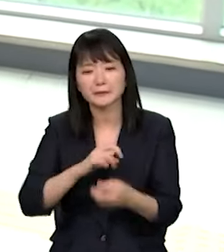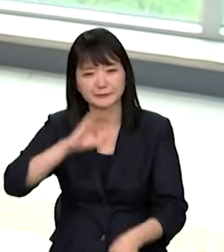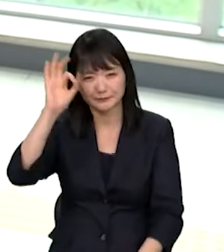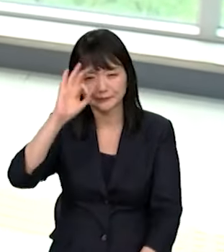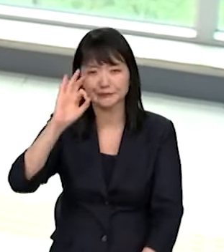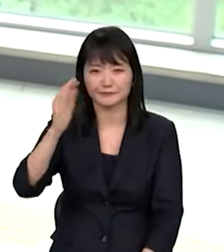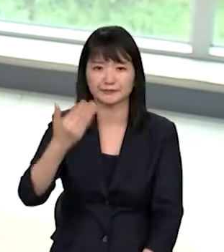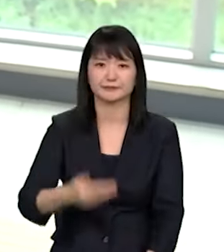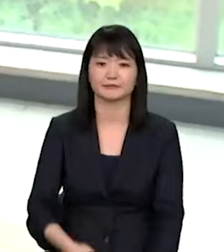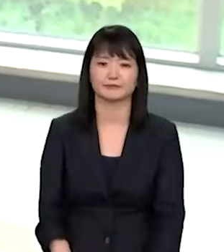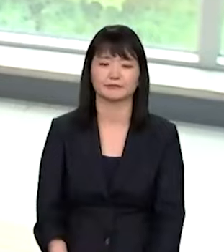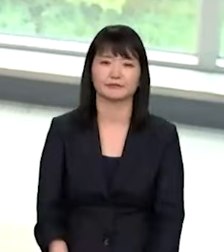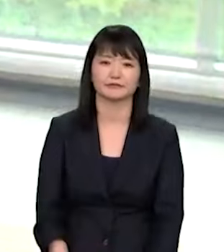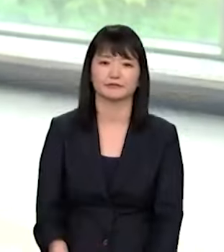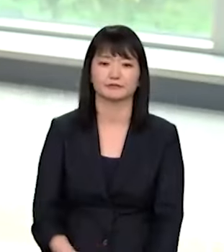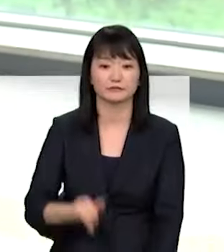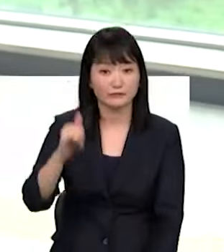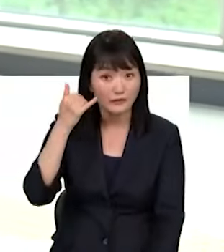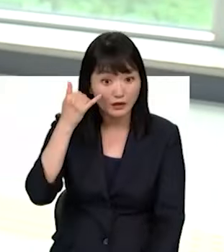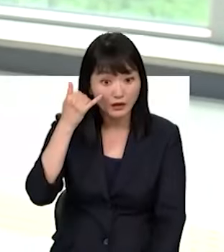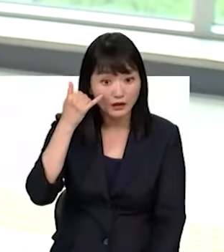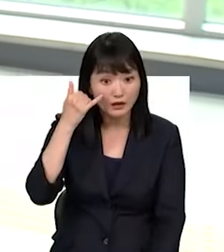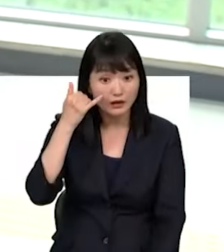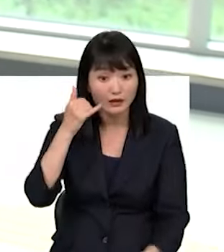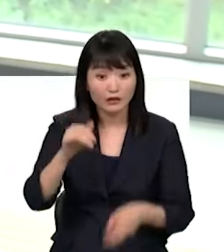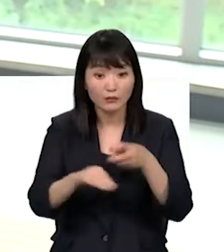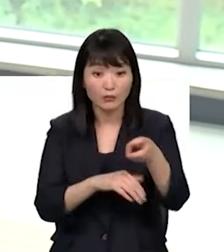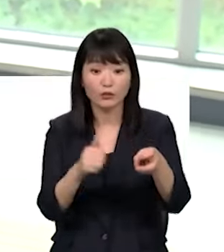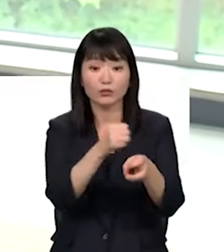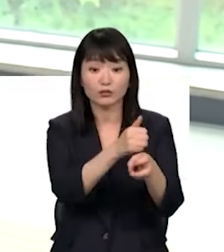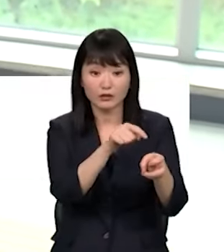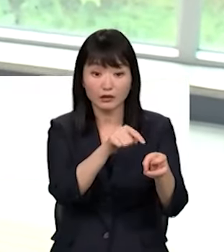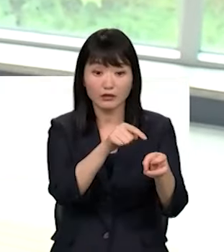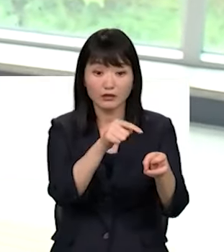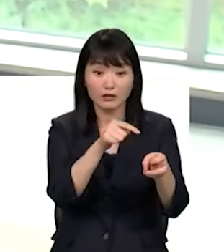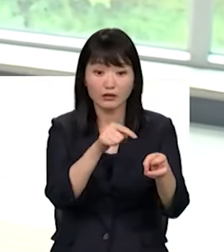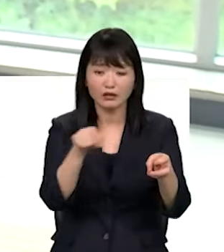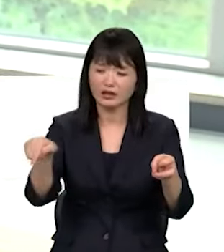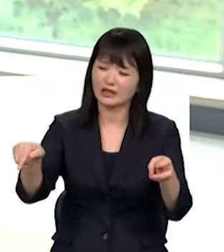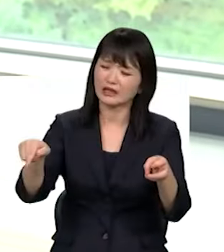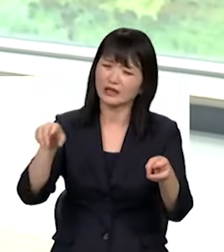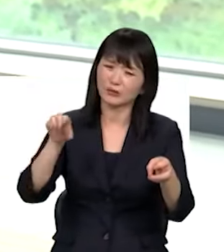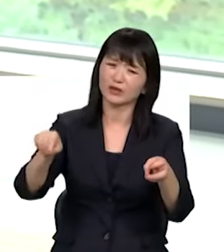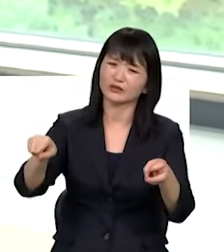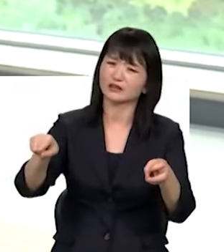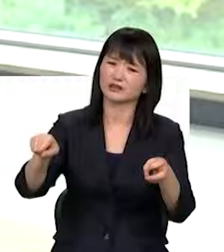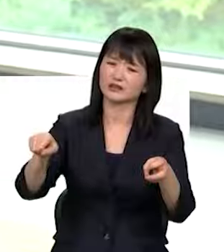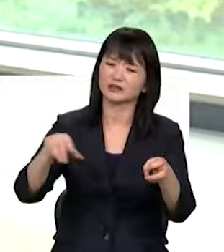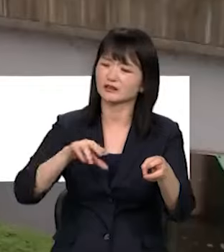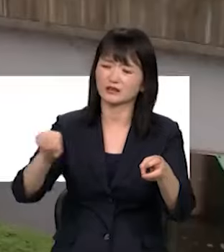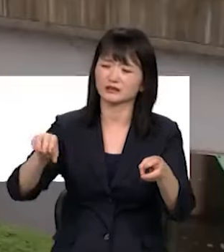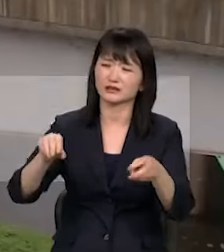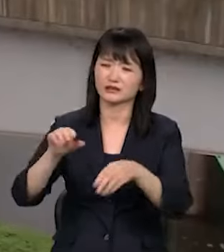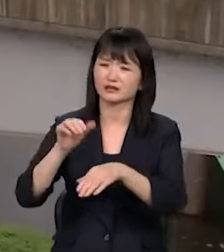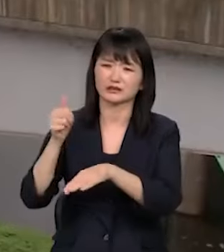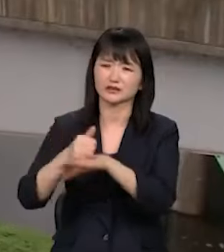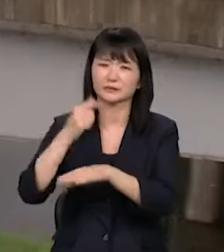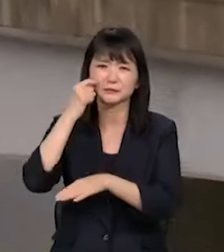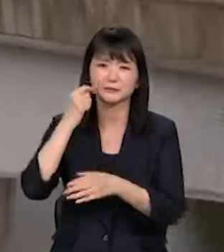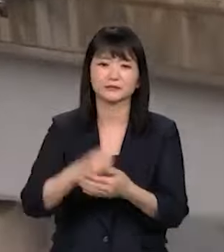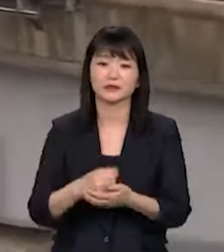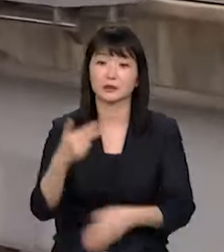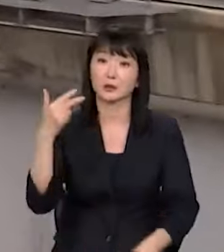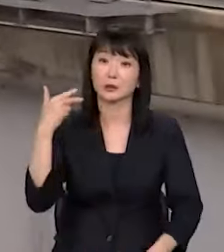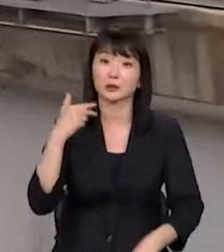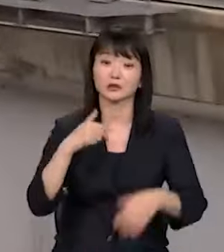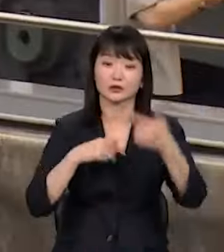했습니다. 여보세요. 버스 타고 가는 거야? 이거 못 타고 다니는 거야. 일주일 전인